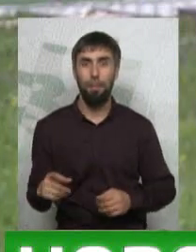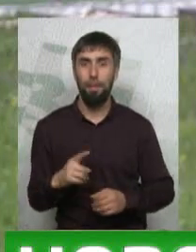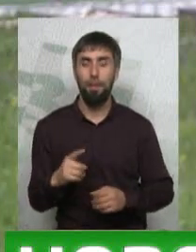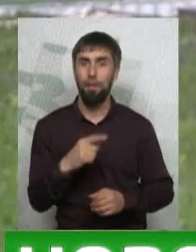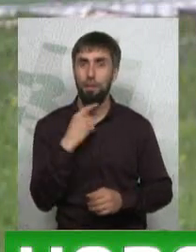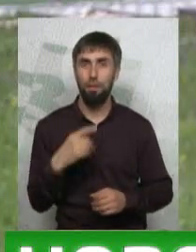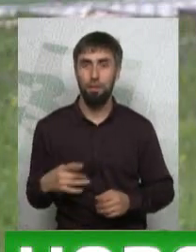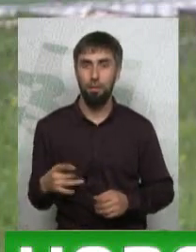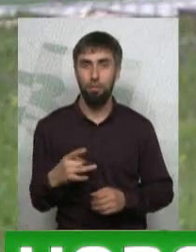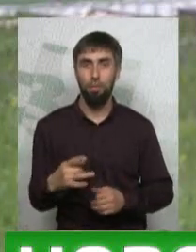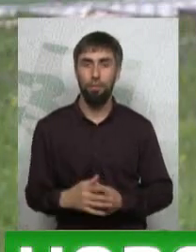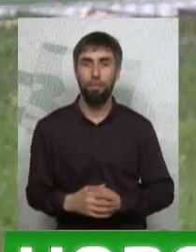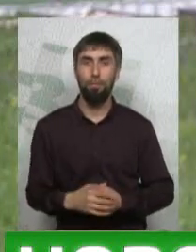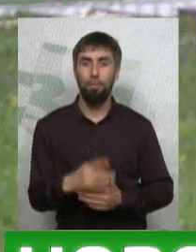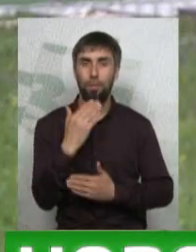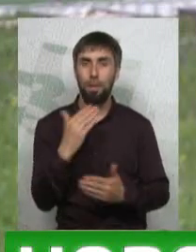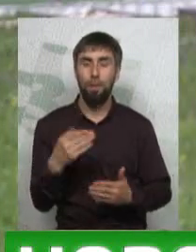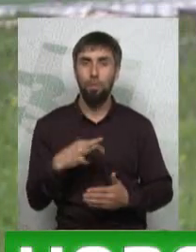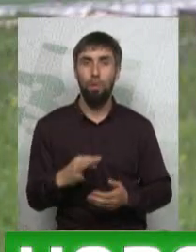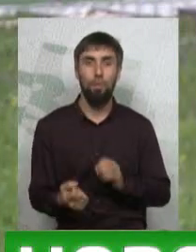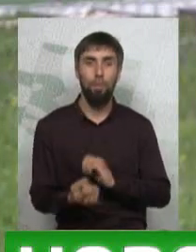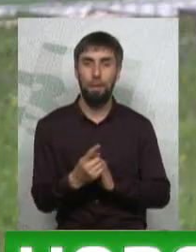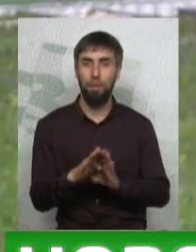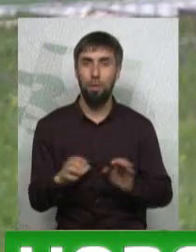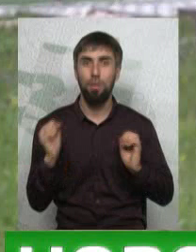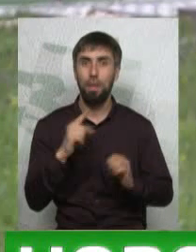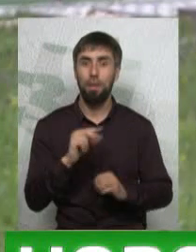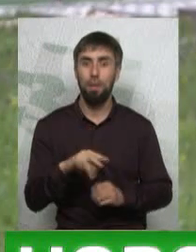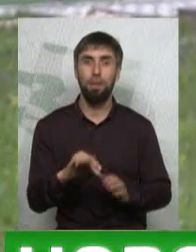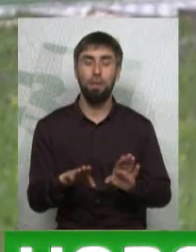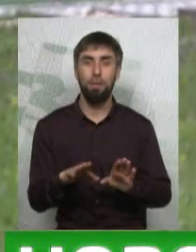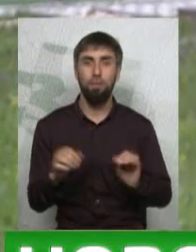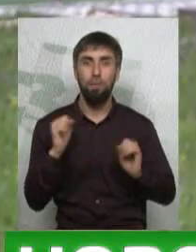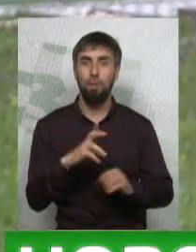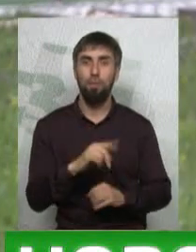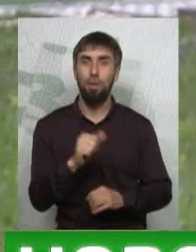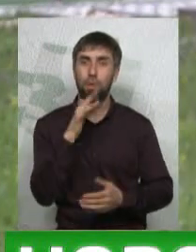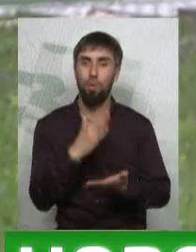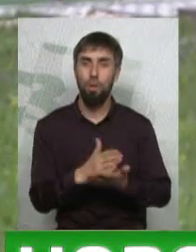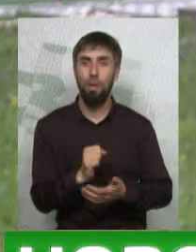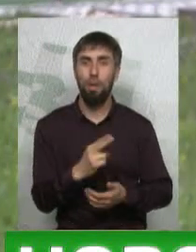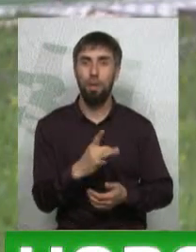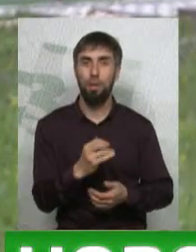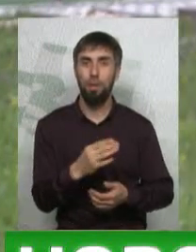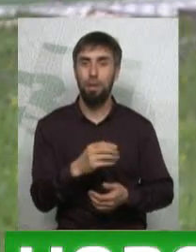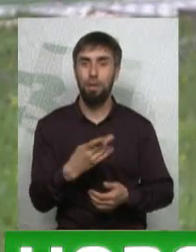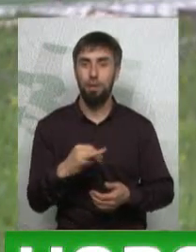в республике наконец-то появился такой спортивный зал и спортивная база, которая имеет аккредитацию